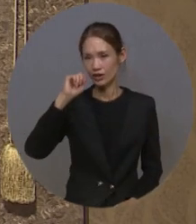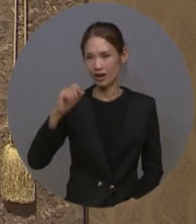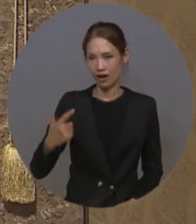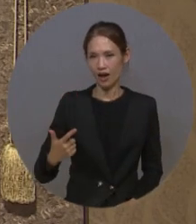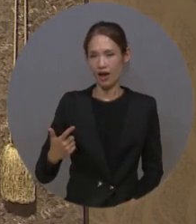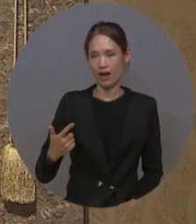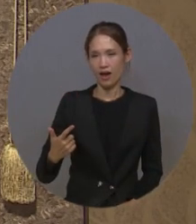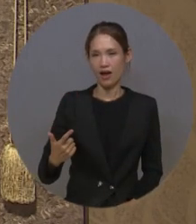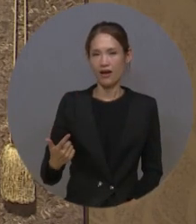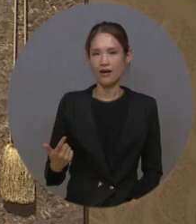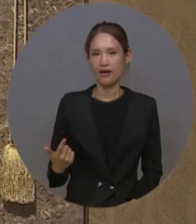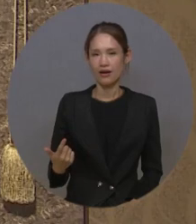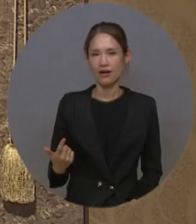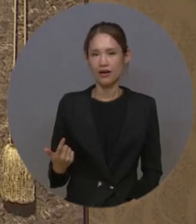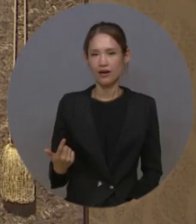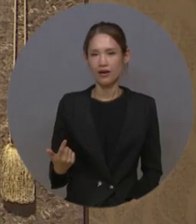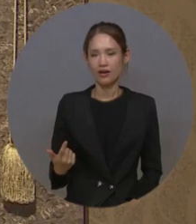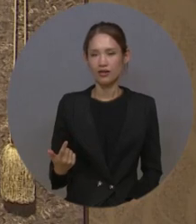그런 것들을